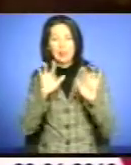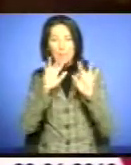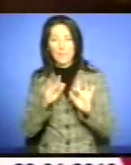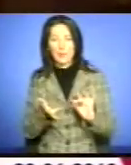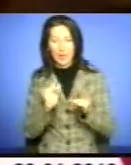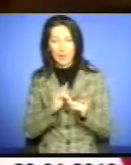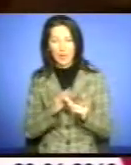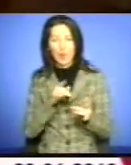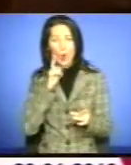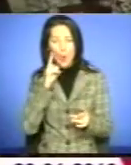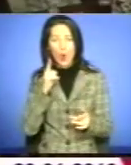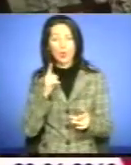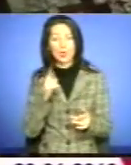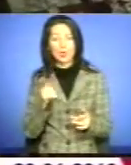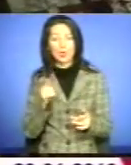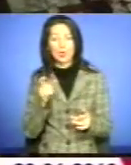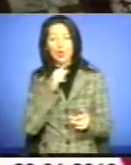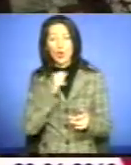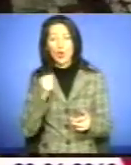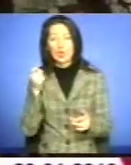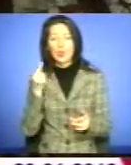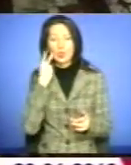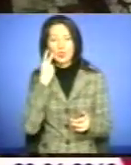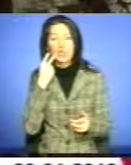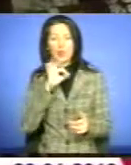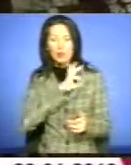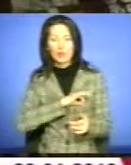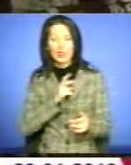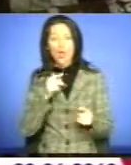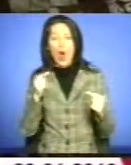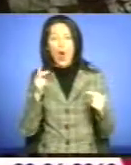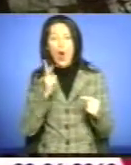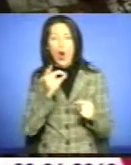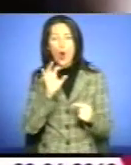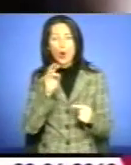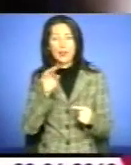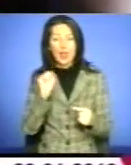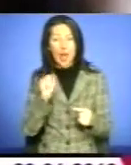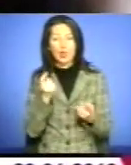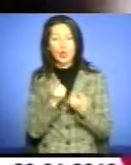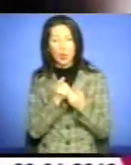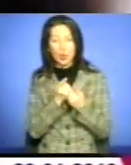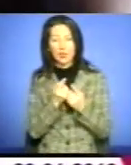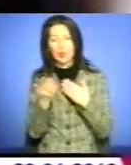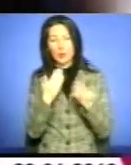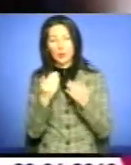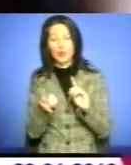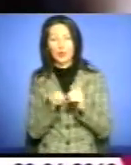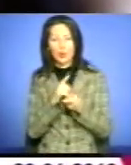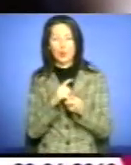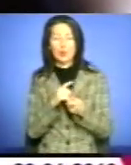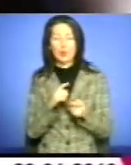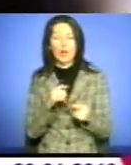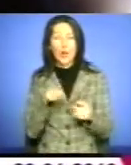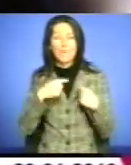вони – постійні користувачі в контактах і однокласниках, спілкуються та обмінюються інформацією у мережах Twitter і